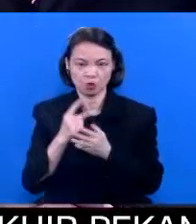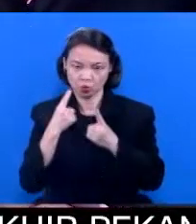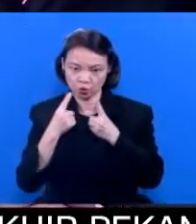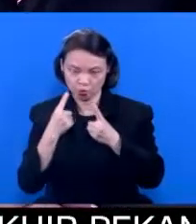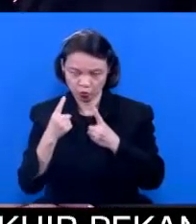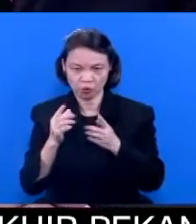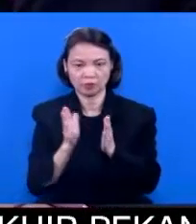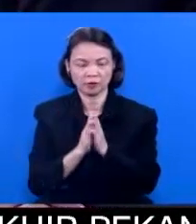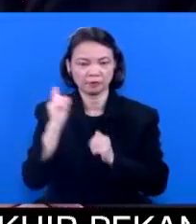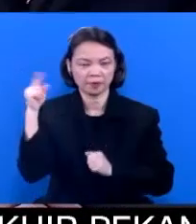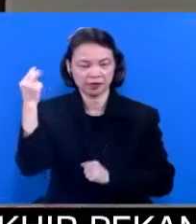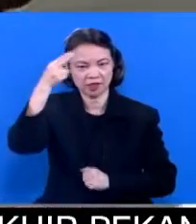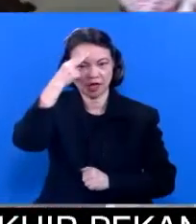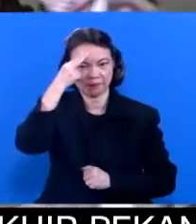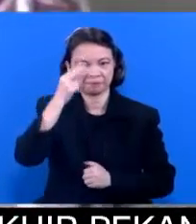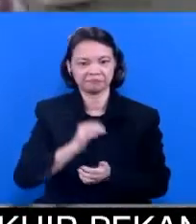Arab Saudi.